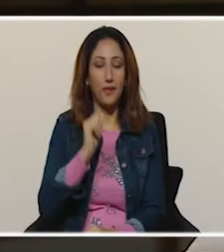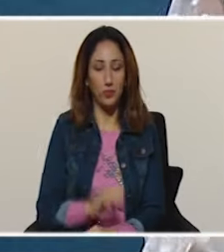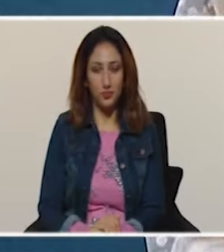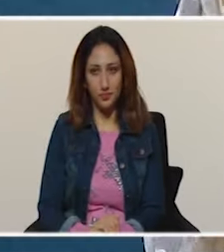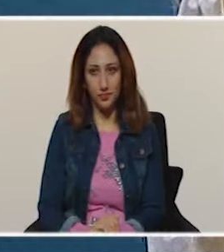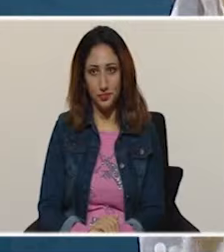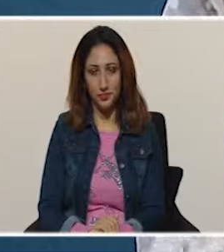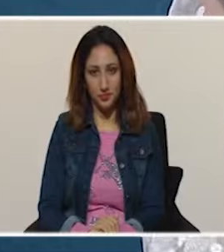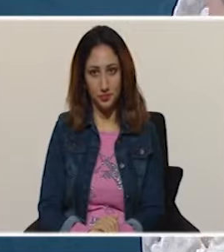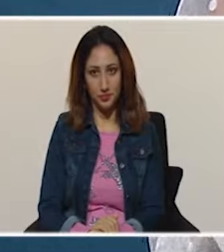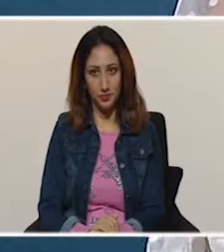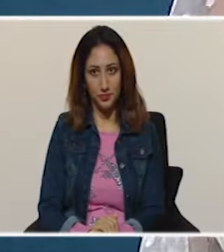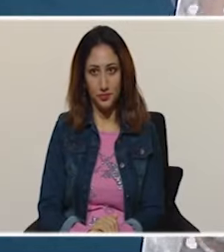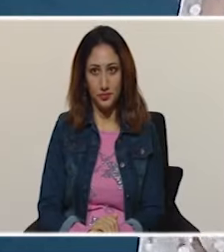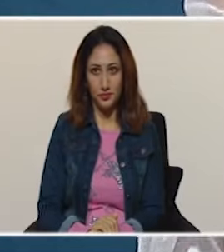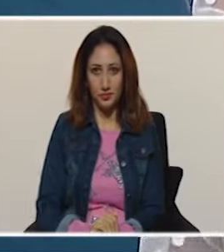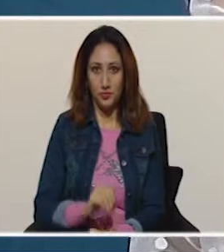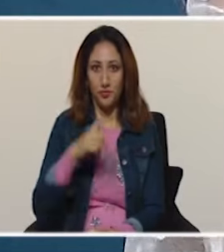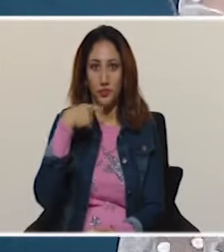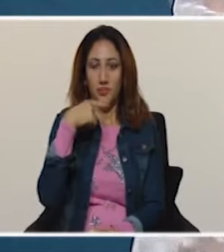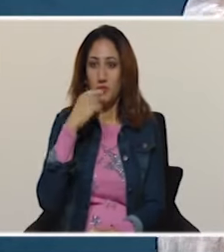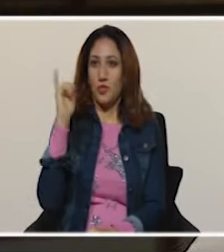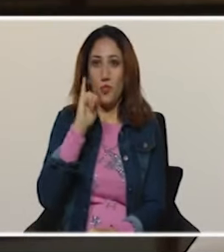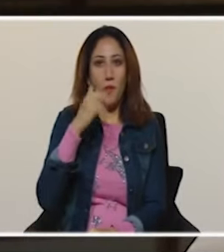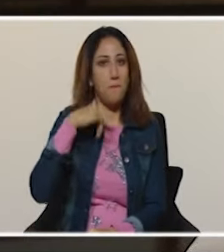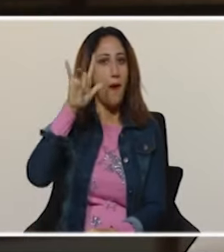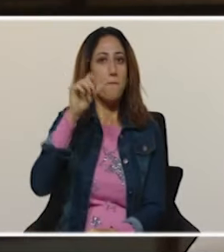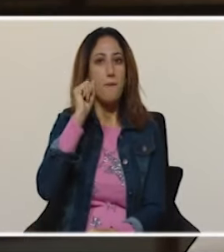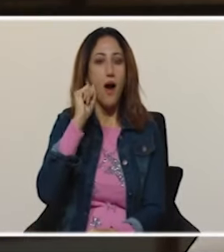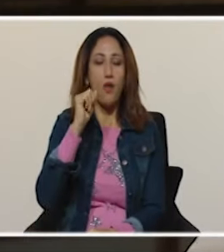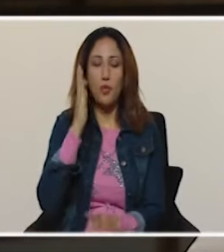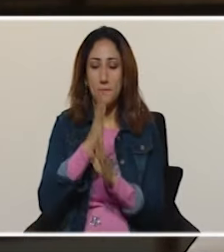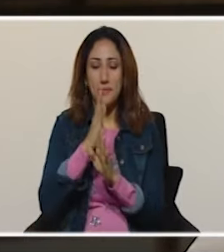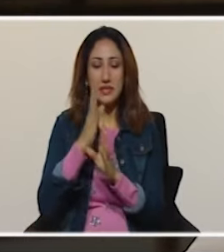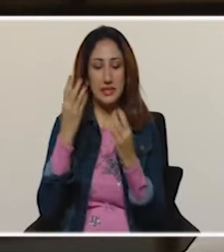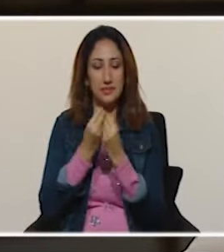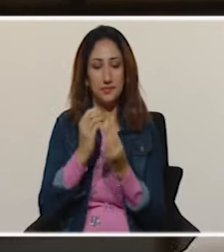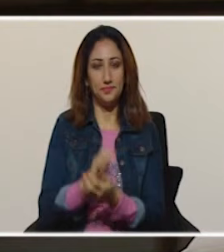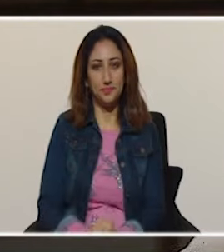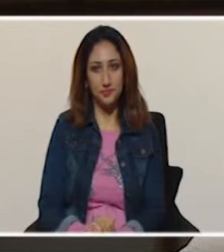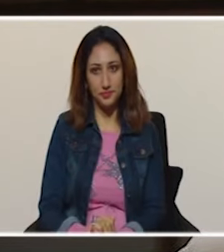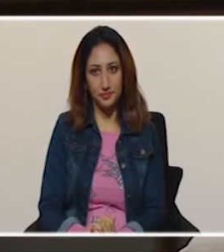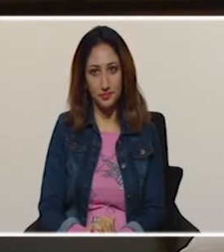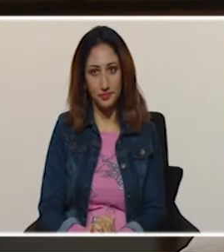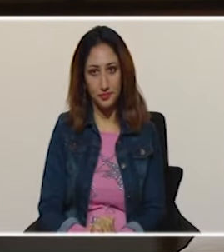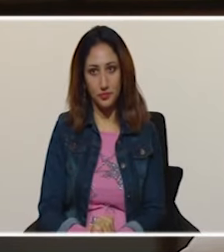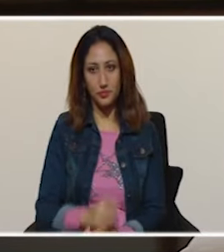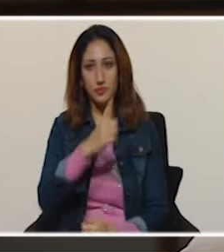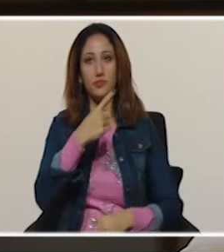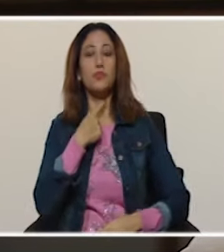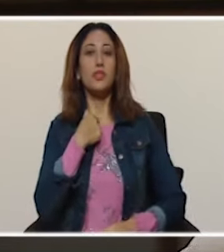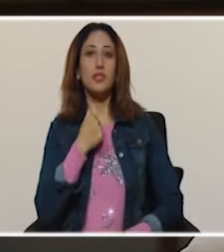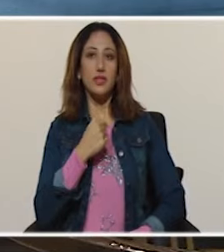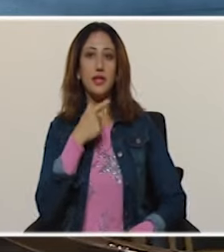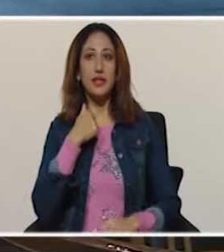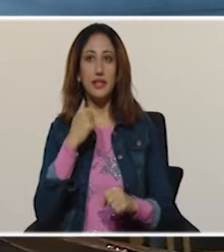ما اعرفش يعني، يعني ضرب الحبيب مثل اكل الزبيب. طبعا امر. ودي شخصيه عملتها فنانه كنت تتمني انك انت تعيديها